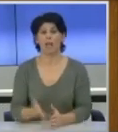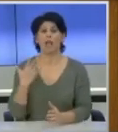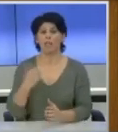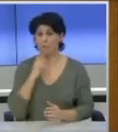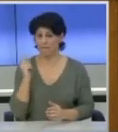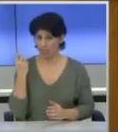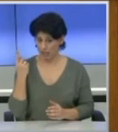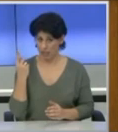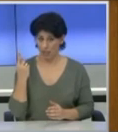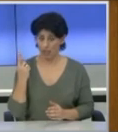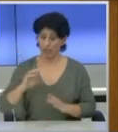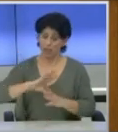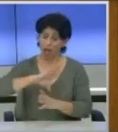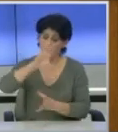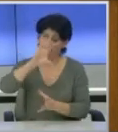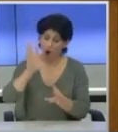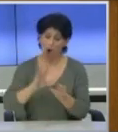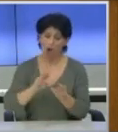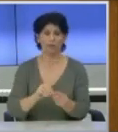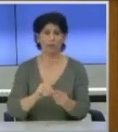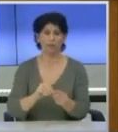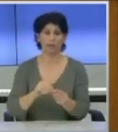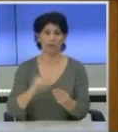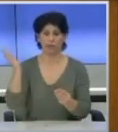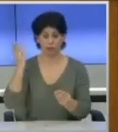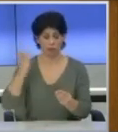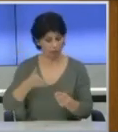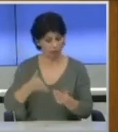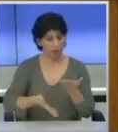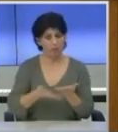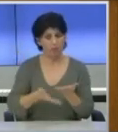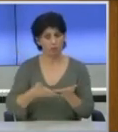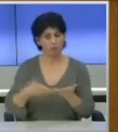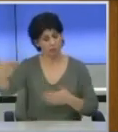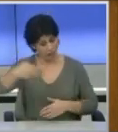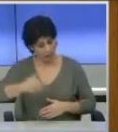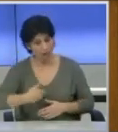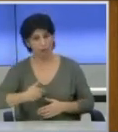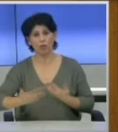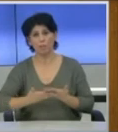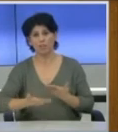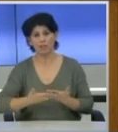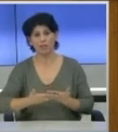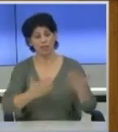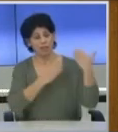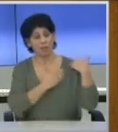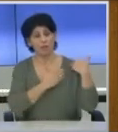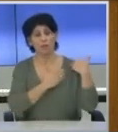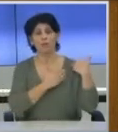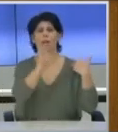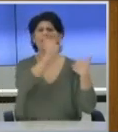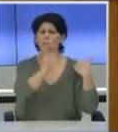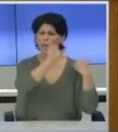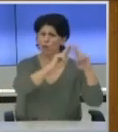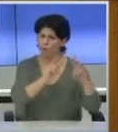την ευκαιρία για όλα αυτά και όταν επισκεφθούμε και μας επισκεφθούν οι ηθήνοντες της UEFA και